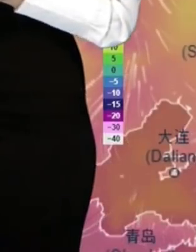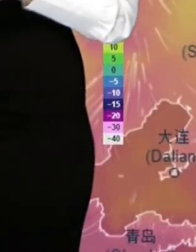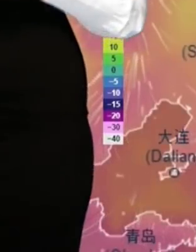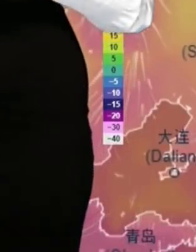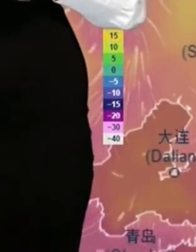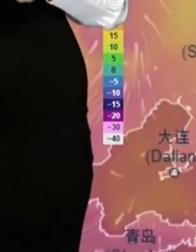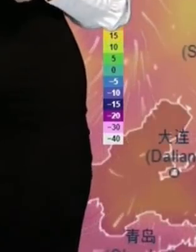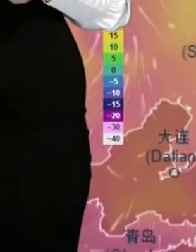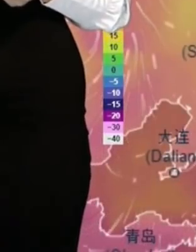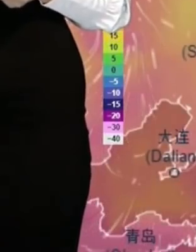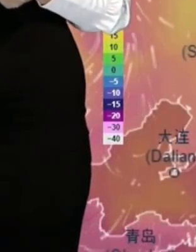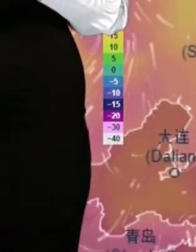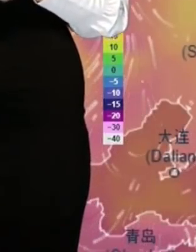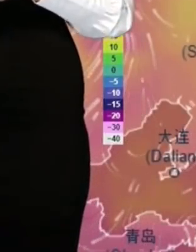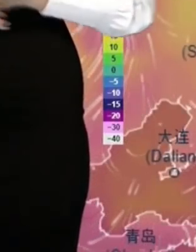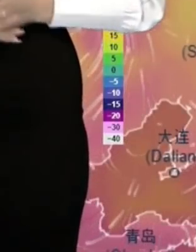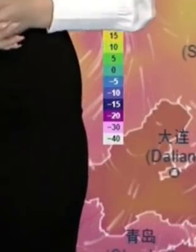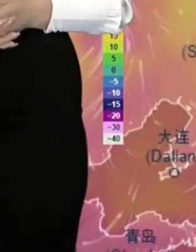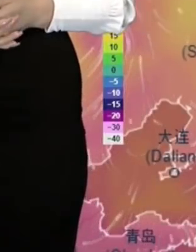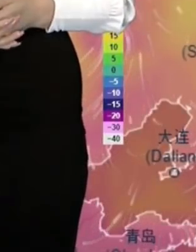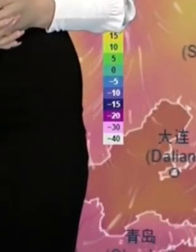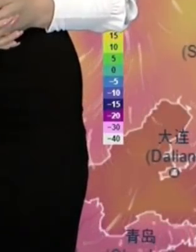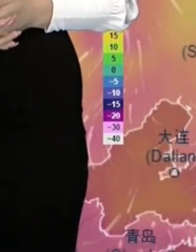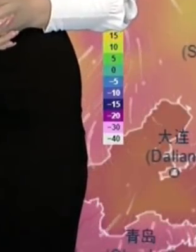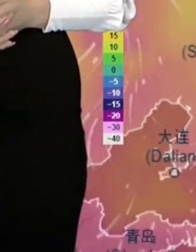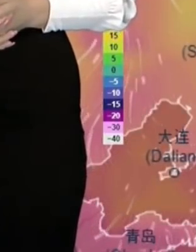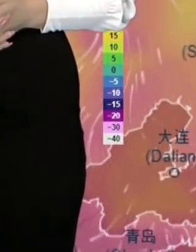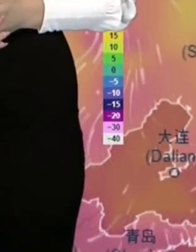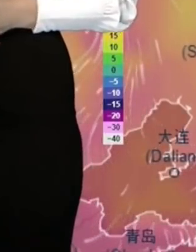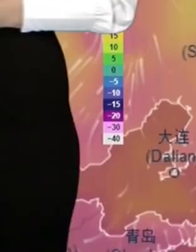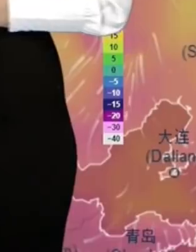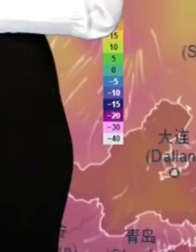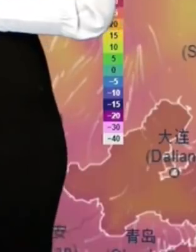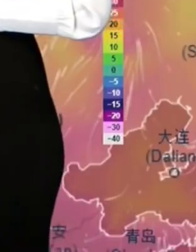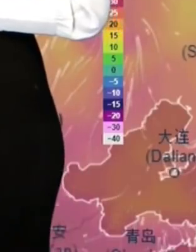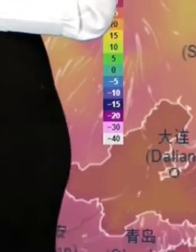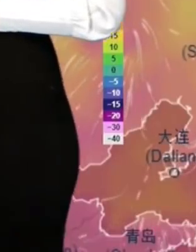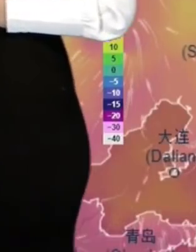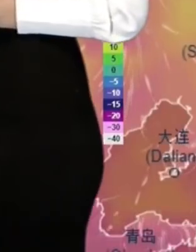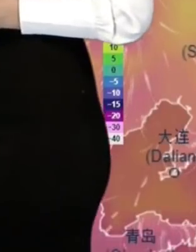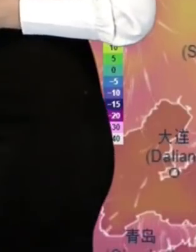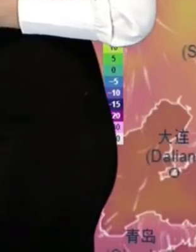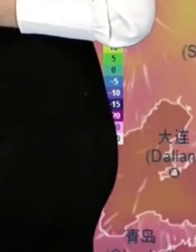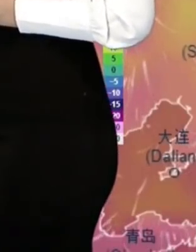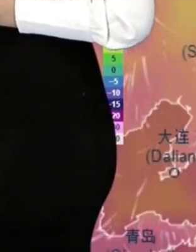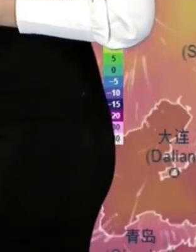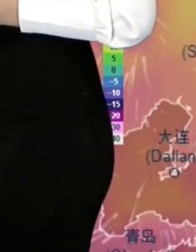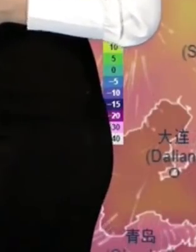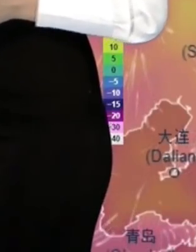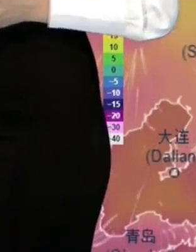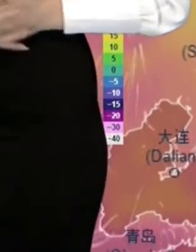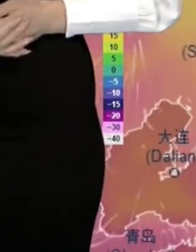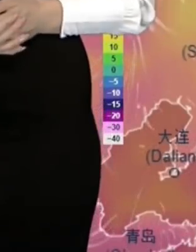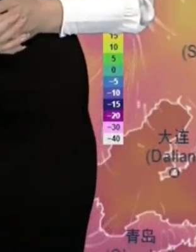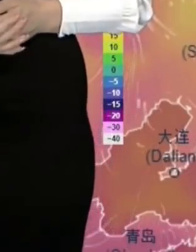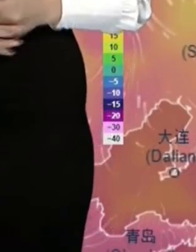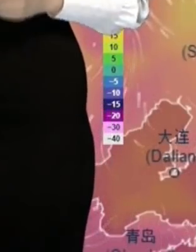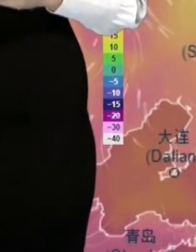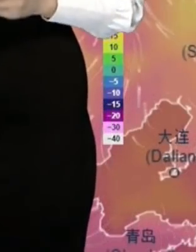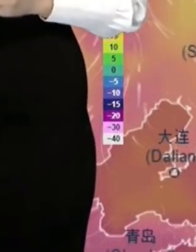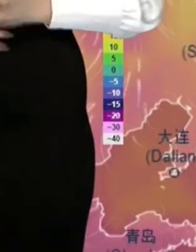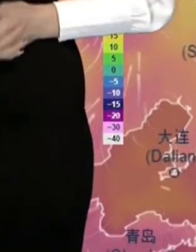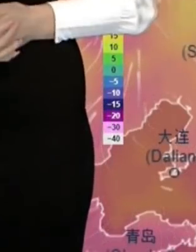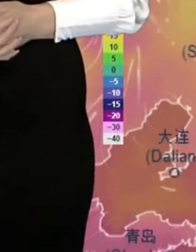тэрэлж хол орчинд шөндөө 3-аас 8 өдөртөө 17-аас 22 хэм дулаан. Гоёмс нутгийн өмд болон зүүн хэсэг Дор Нутгийн тал нутаг